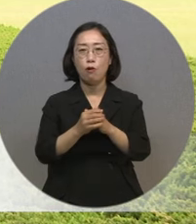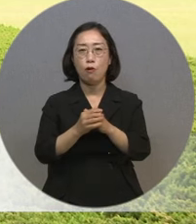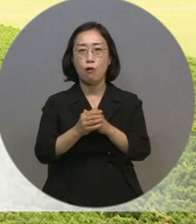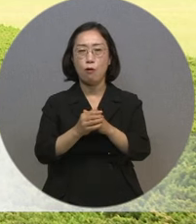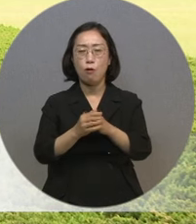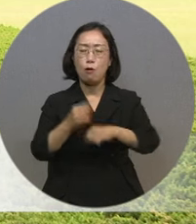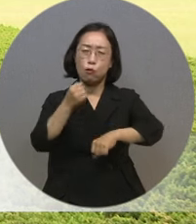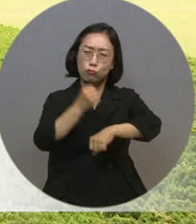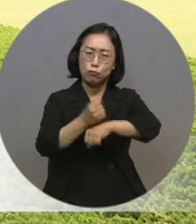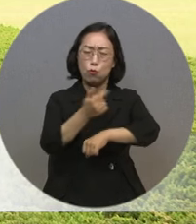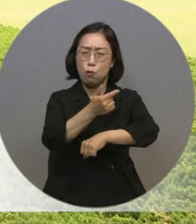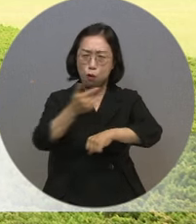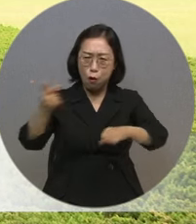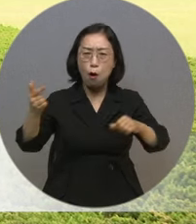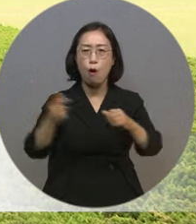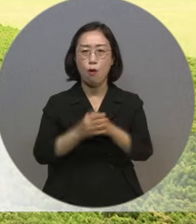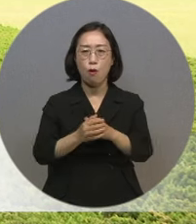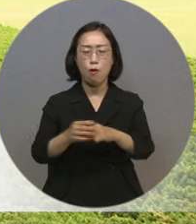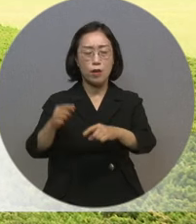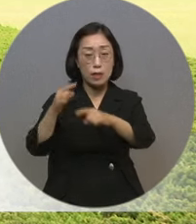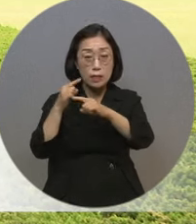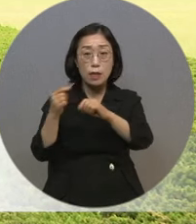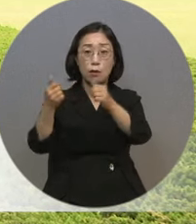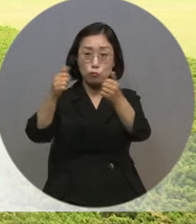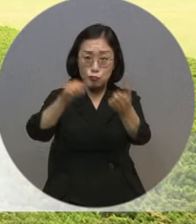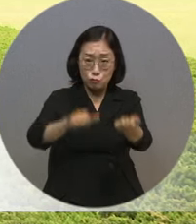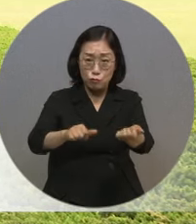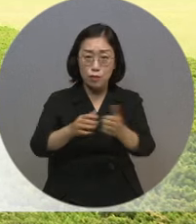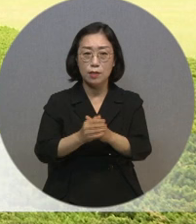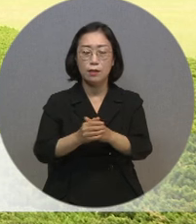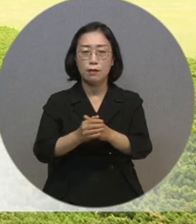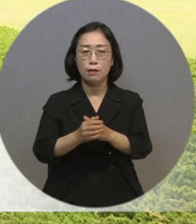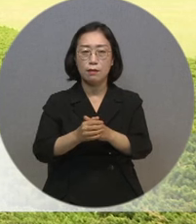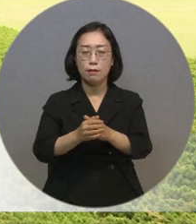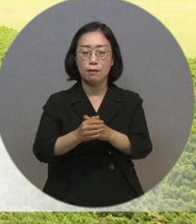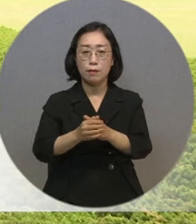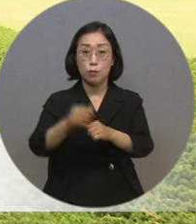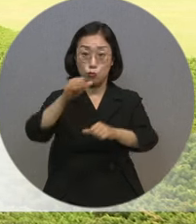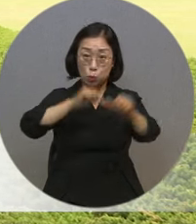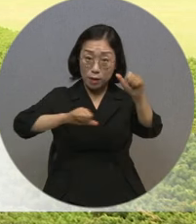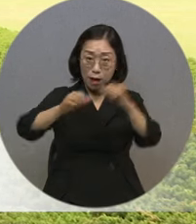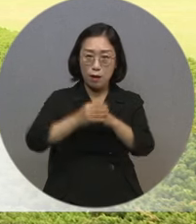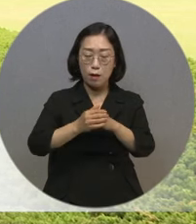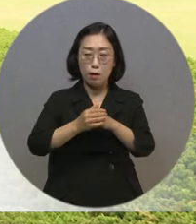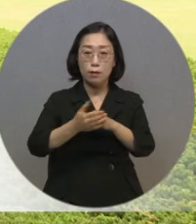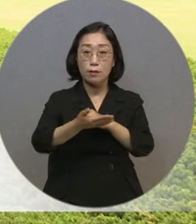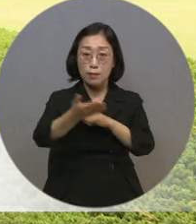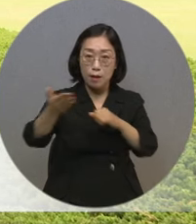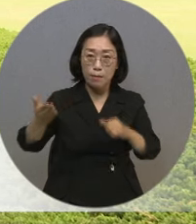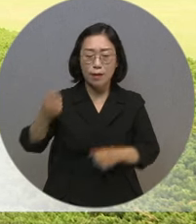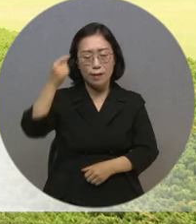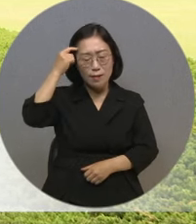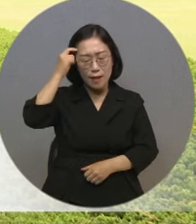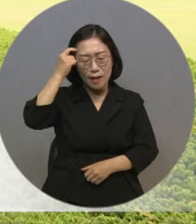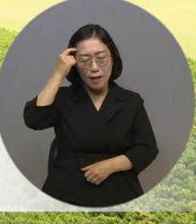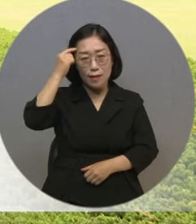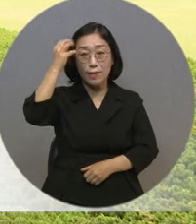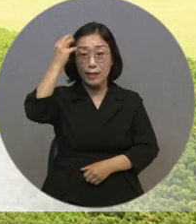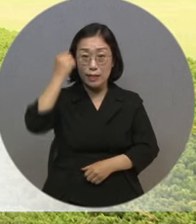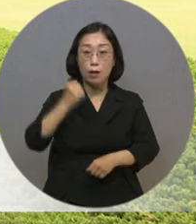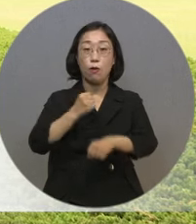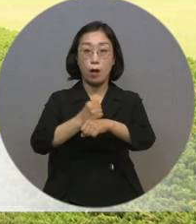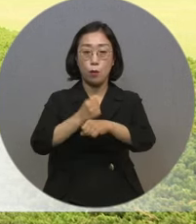피땀을 흘리고 순국하신 우리 순국선열과 호국영령들의 넋을 잘 기리고